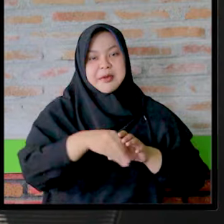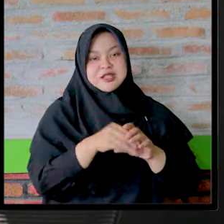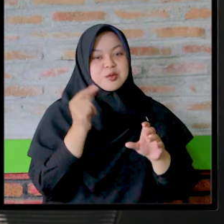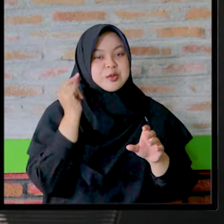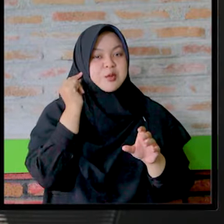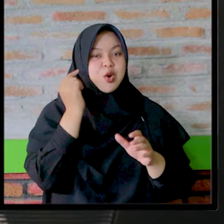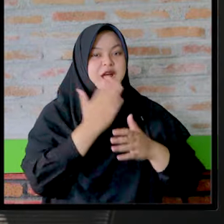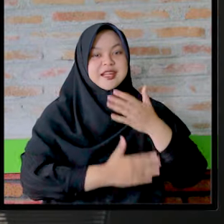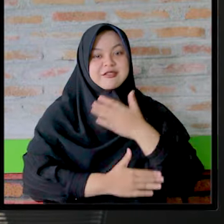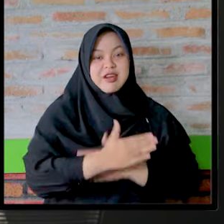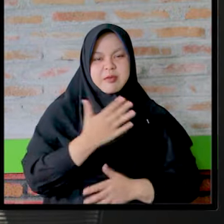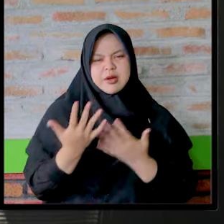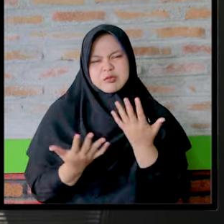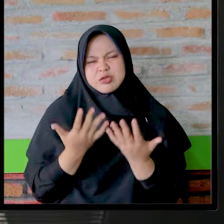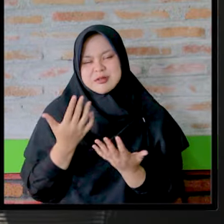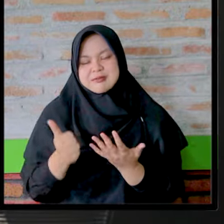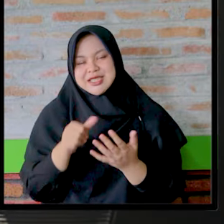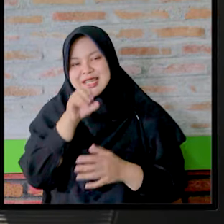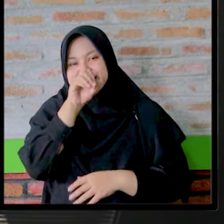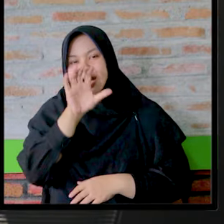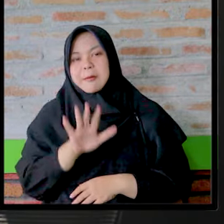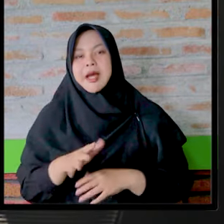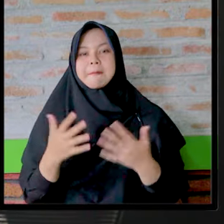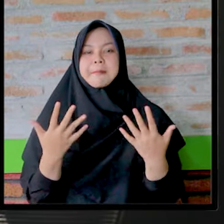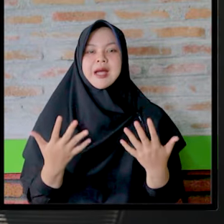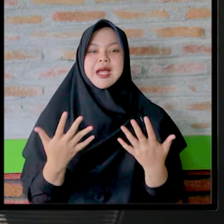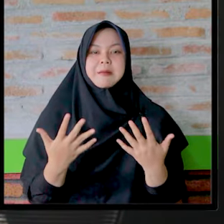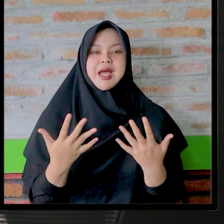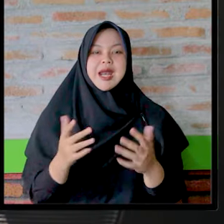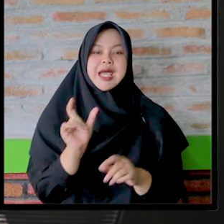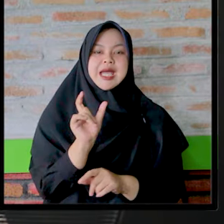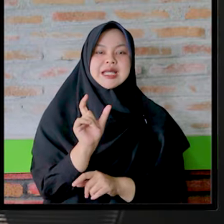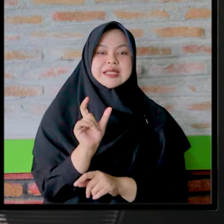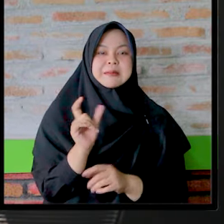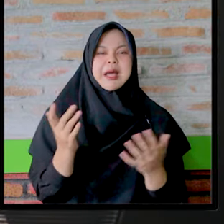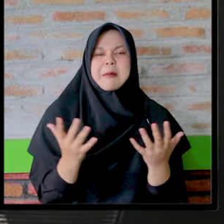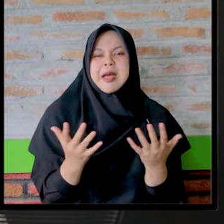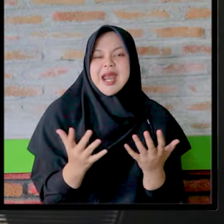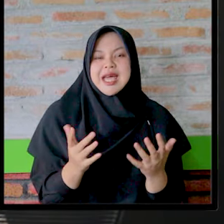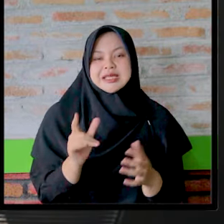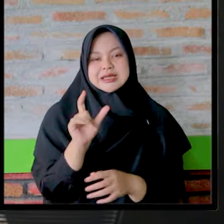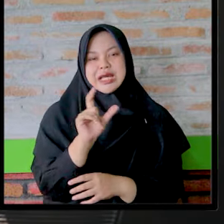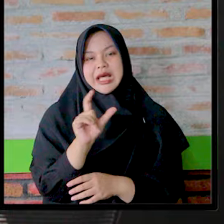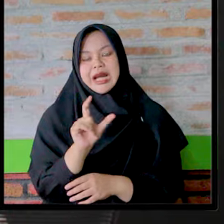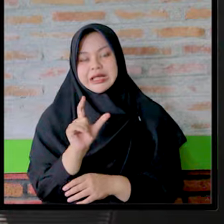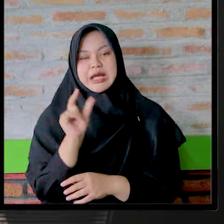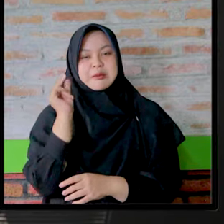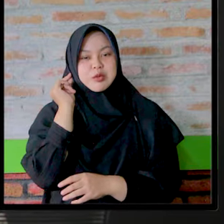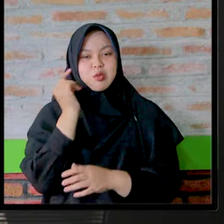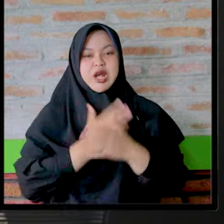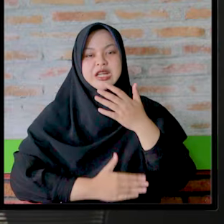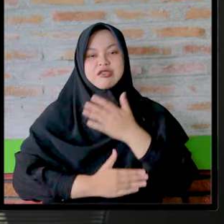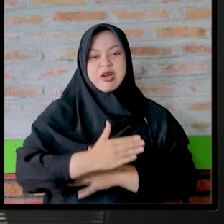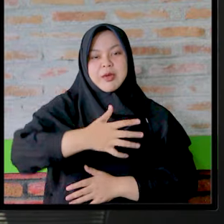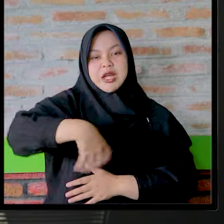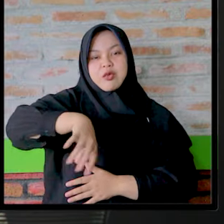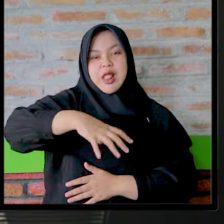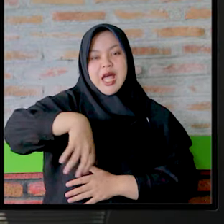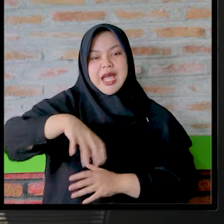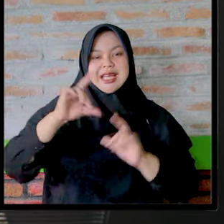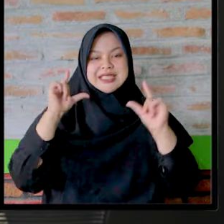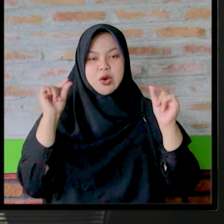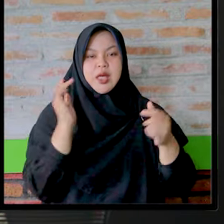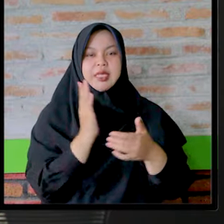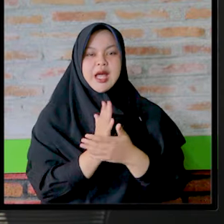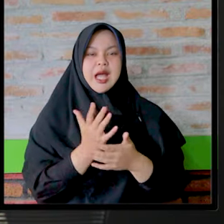bisa disampaikan Ibu Bagaimana caranya ee teman-teman perempuan di faabel nih di wilayah Jawa Tengah kalau ingin mengakses yang tadi